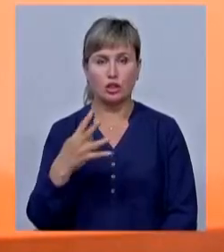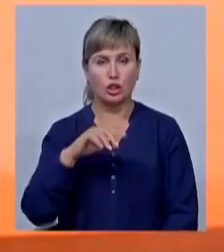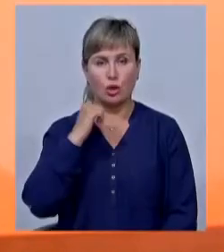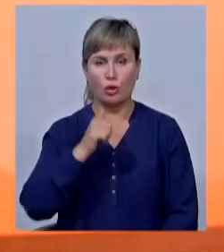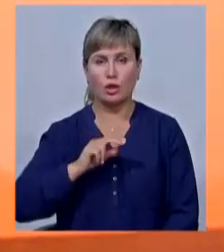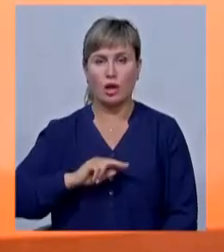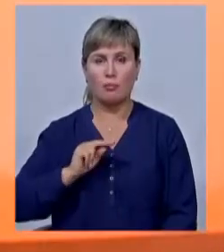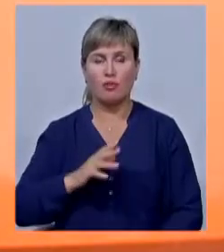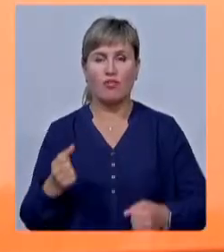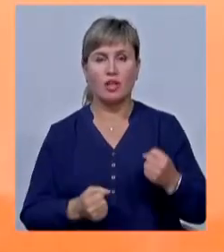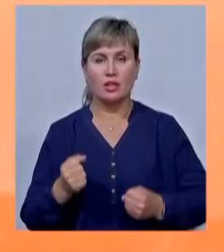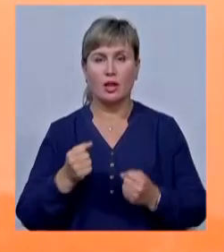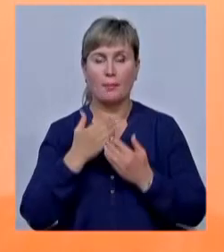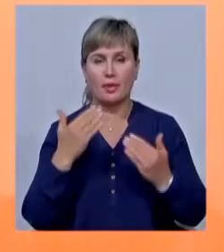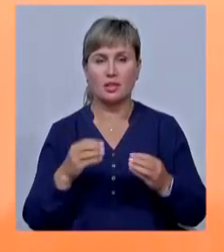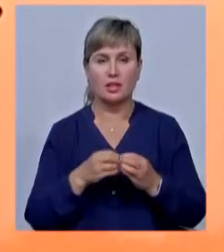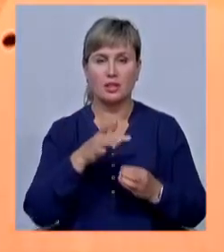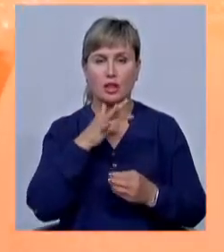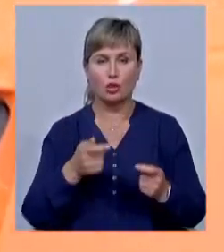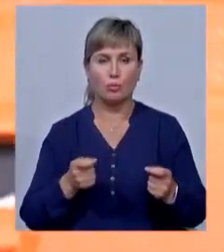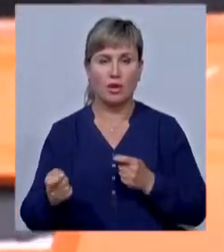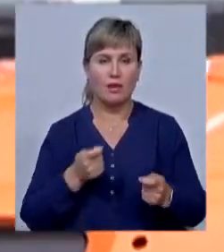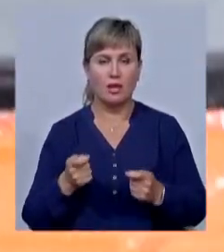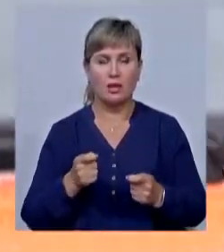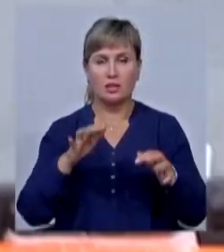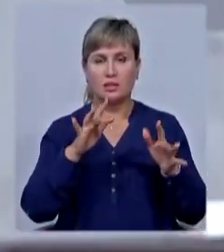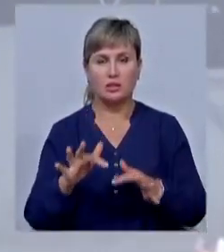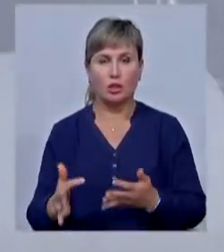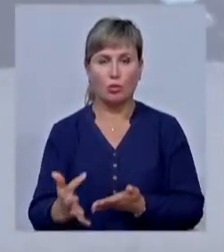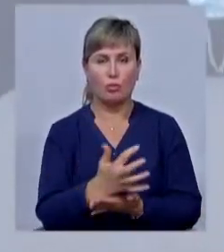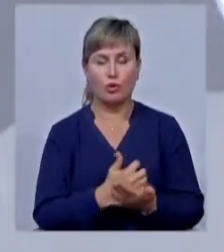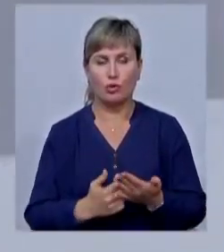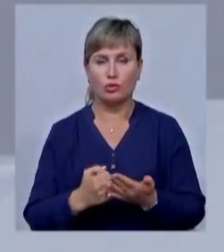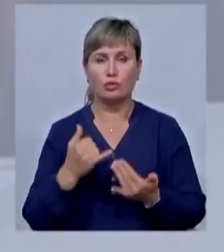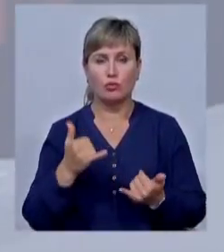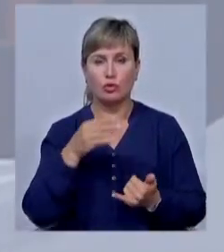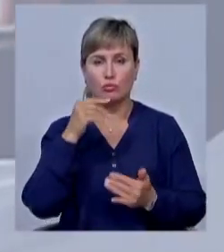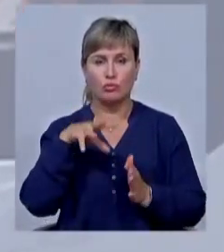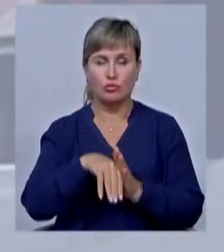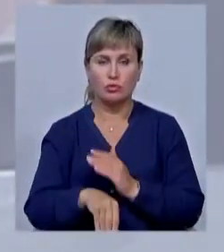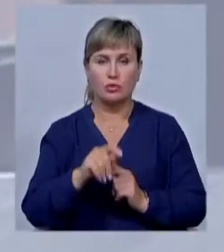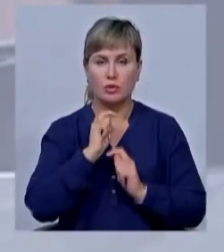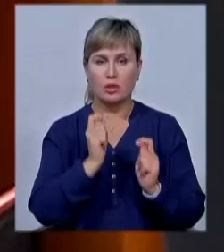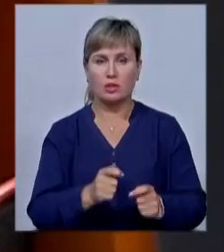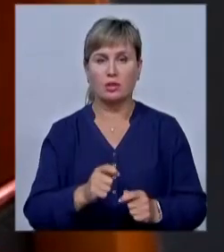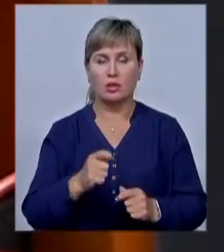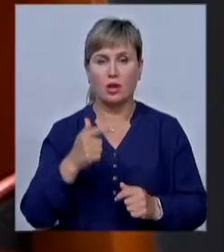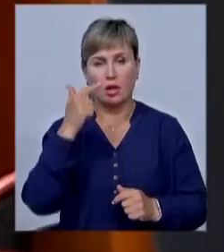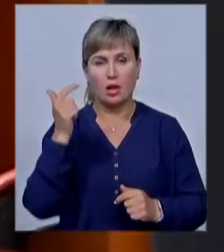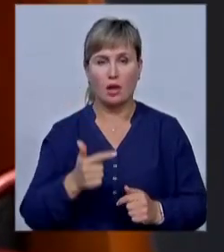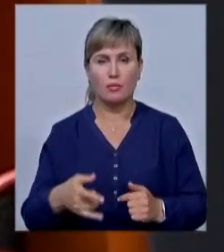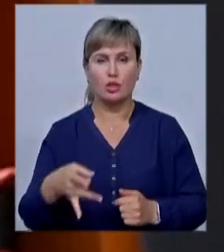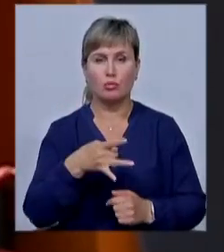года, работает водителем. Последние 10 лет управляет снегоуборочной машиной. Сегодня мужчина в числе награждаемых почетной грамотой